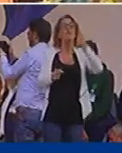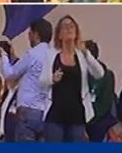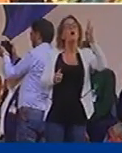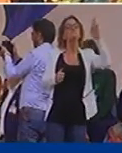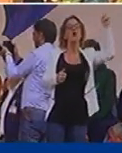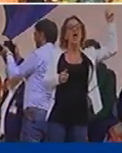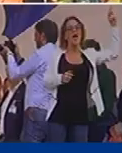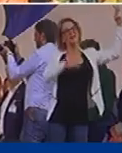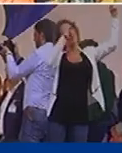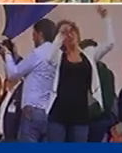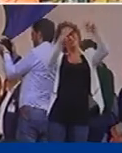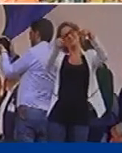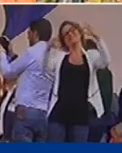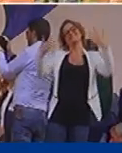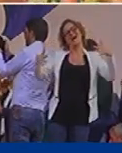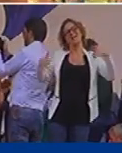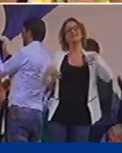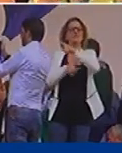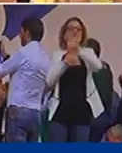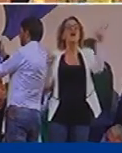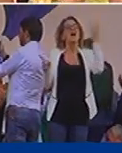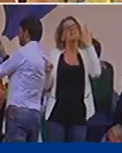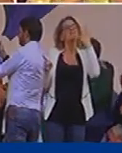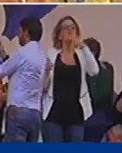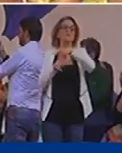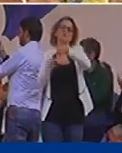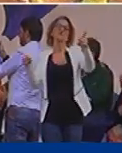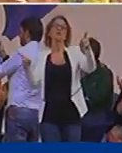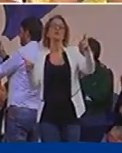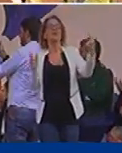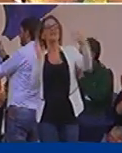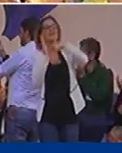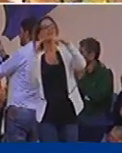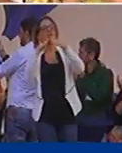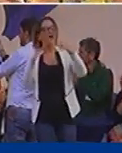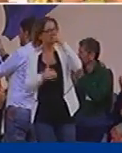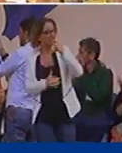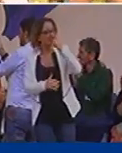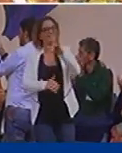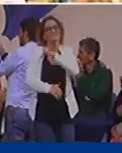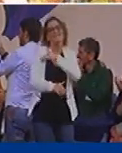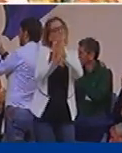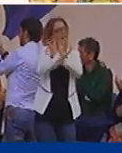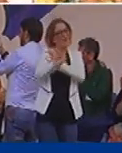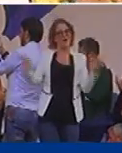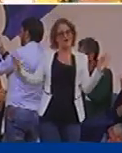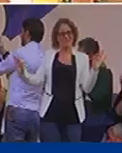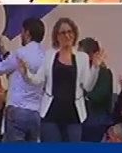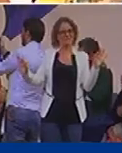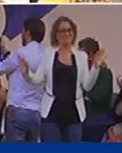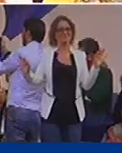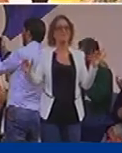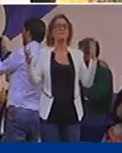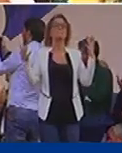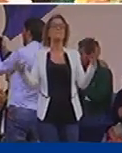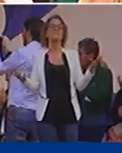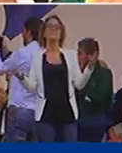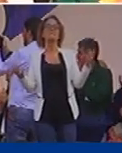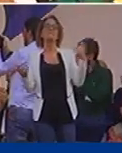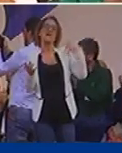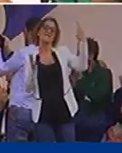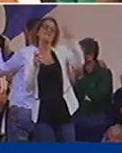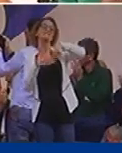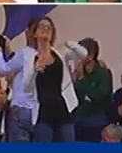ha guardato giù e ha voluto che non tornassimo a casa raffreddati e influenzati, ma tornassimo a